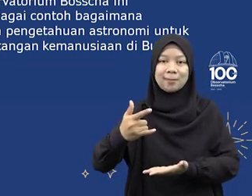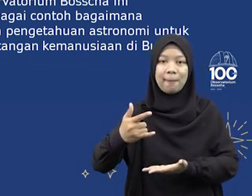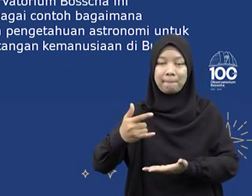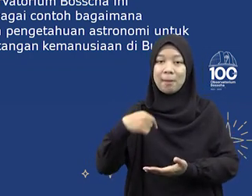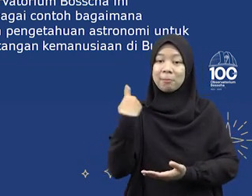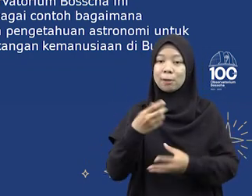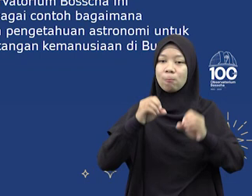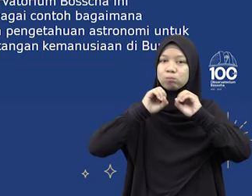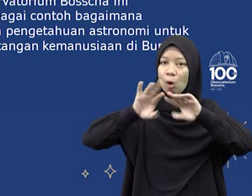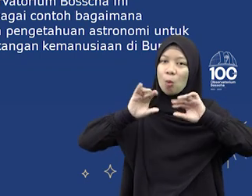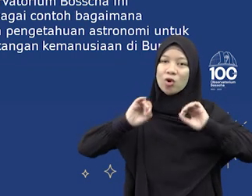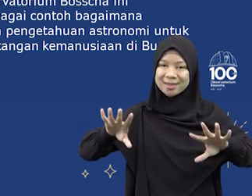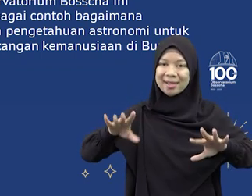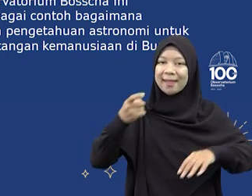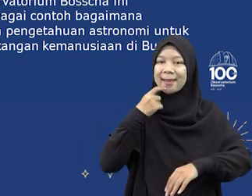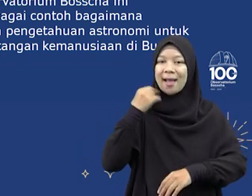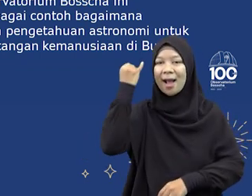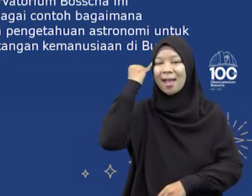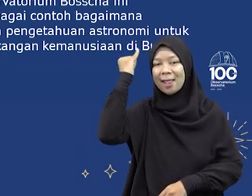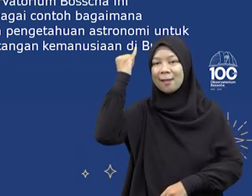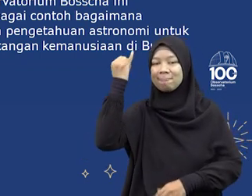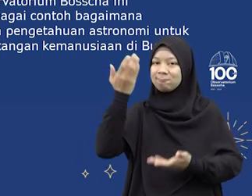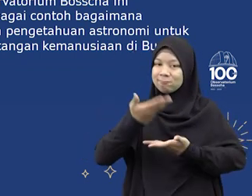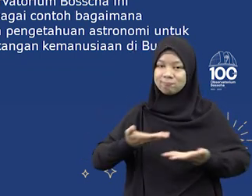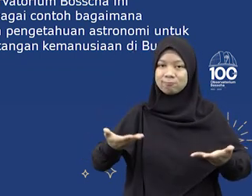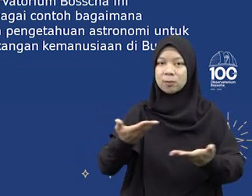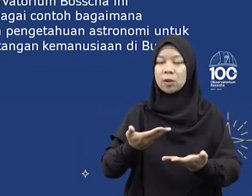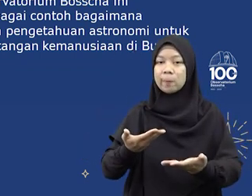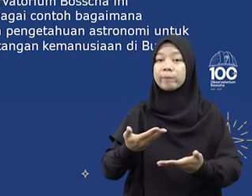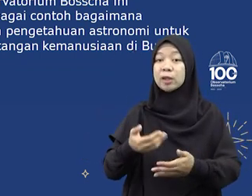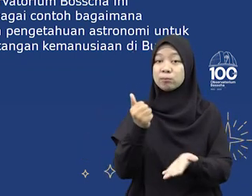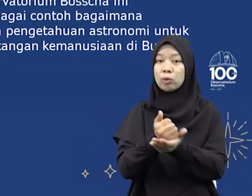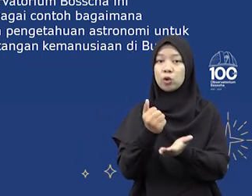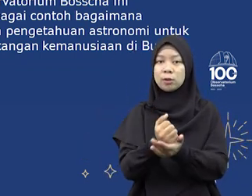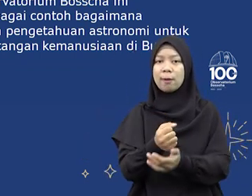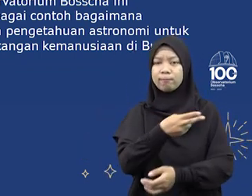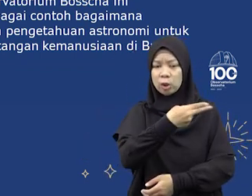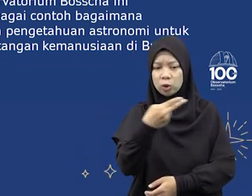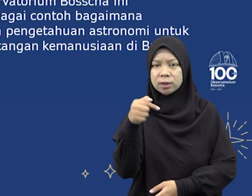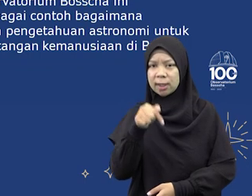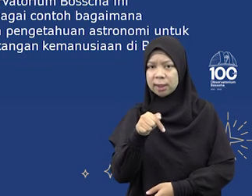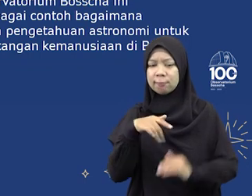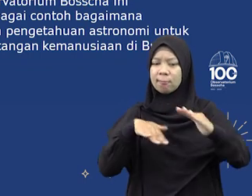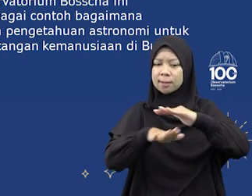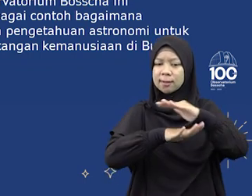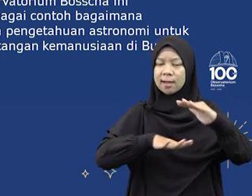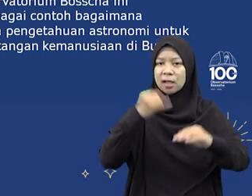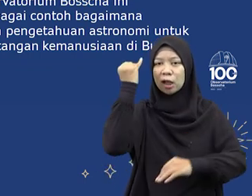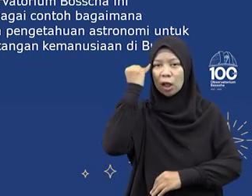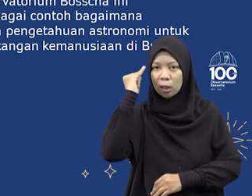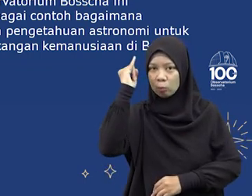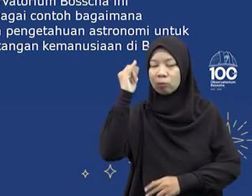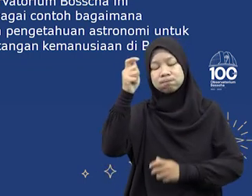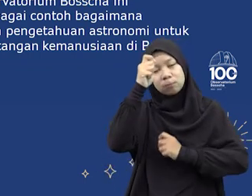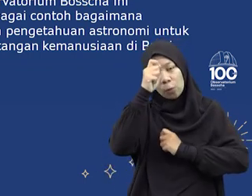mempromote science buat Indonesia bahwa bangsa kita ini adalah bangsa yang science Space ya bangsa yang sangat